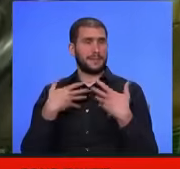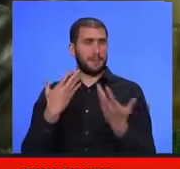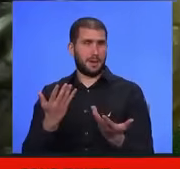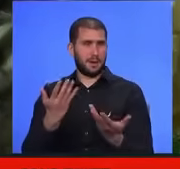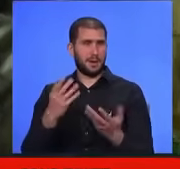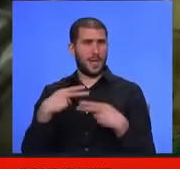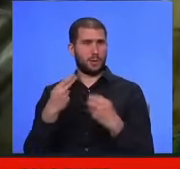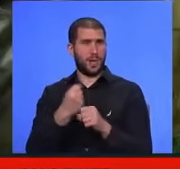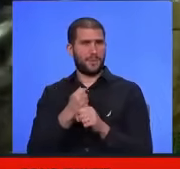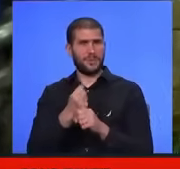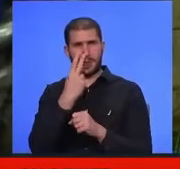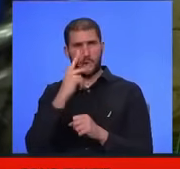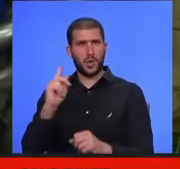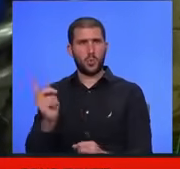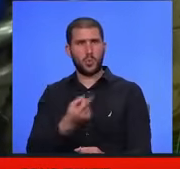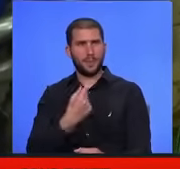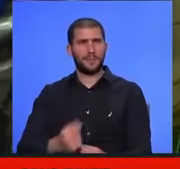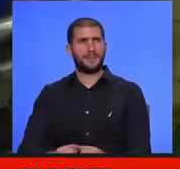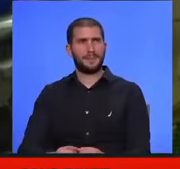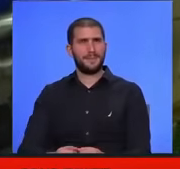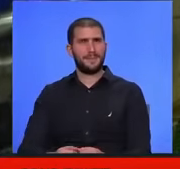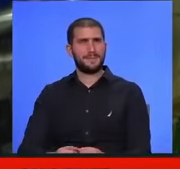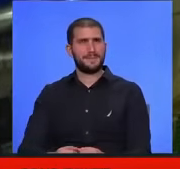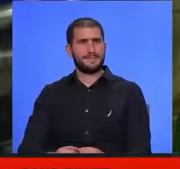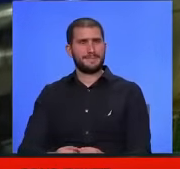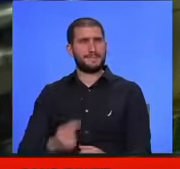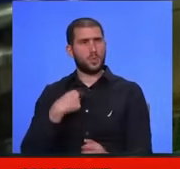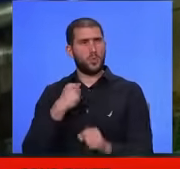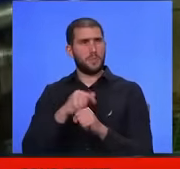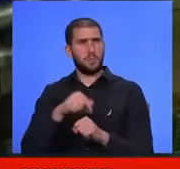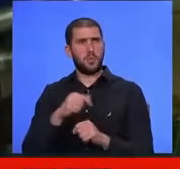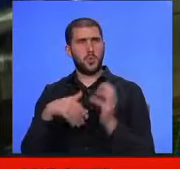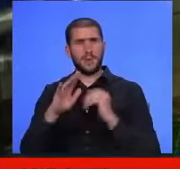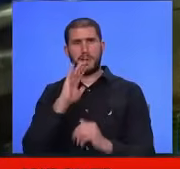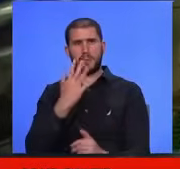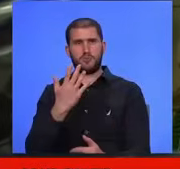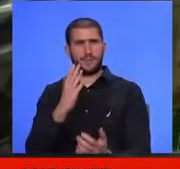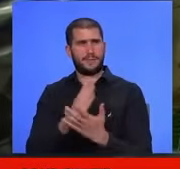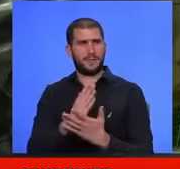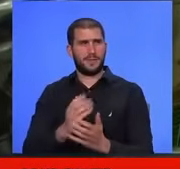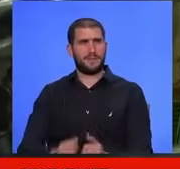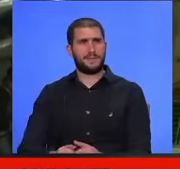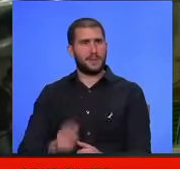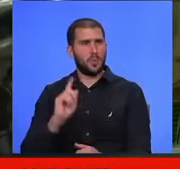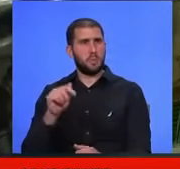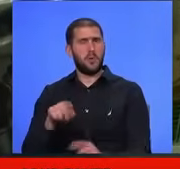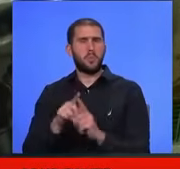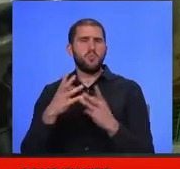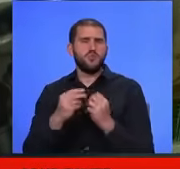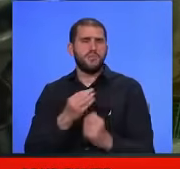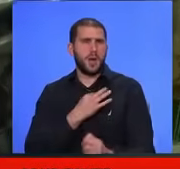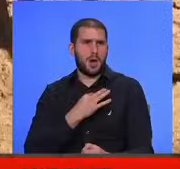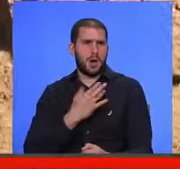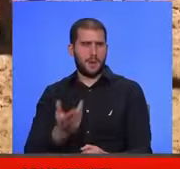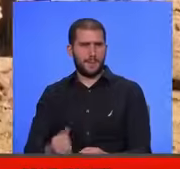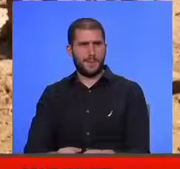ที่ได้กลับมาทํางานที่นี่ได้เห็นหน้าทุกคนเพราะว่าฉันเคยทํางานที่นี่มา5ปีกว่าแล้วทุกคนก็เหมือนครอบครัว